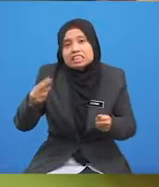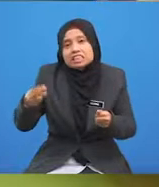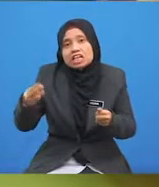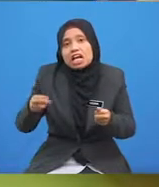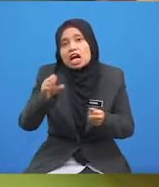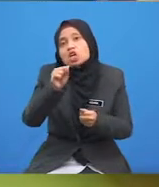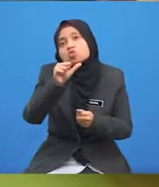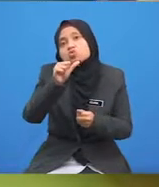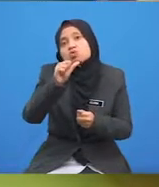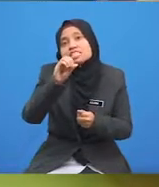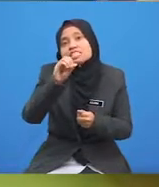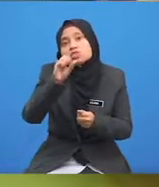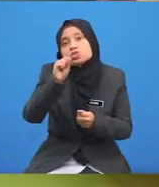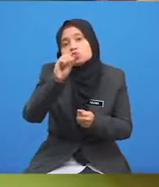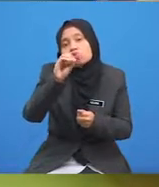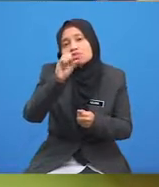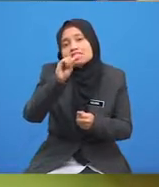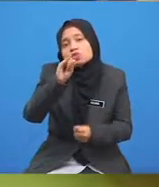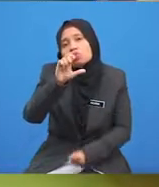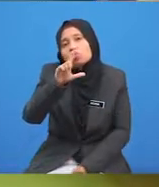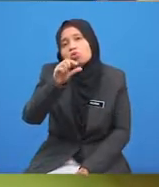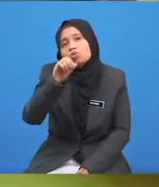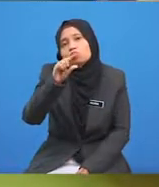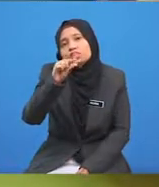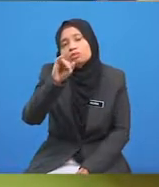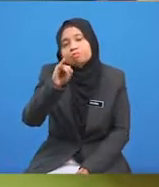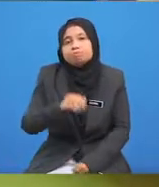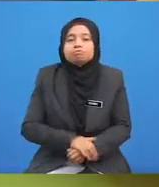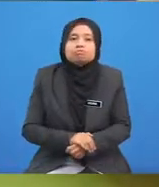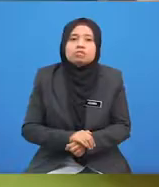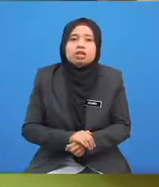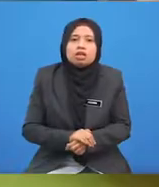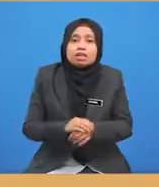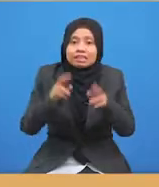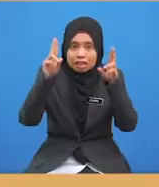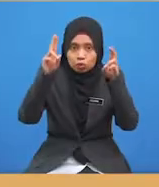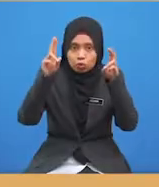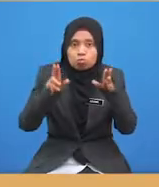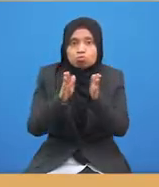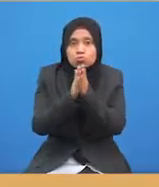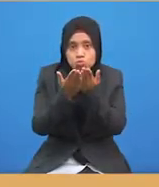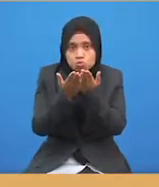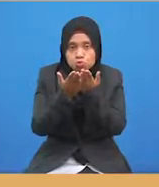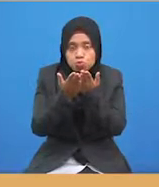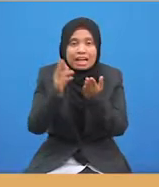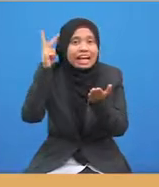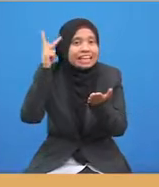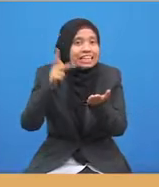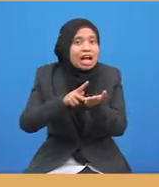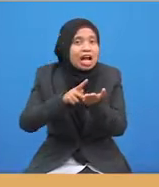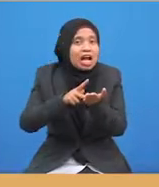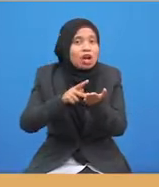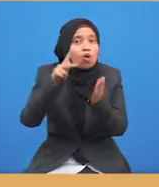sosiologi dan falsafah. Di dalam bukunya yang berjudul Mukaddimah, beliau memperkenalkan